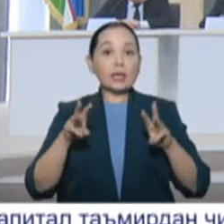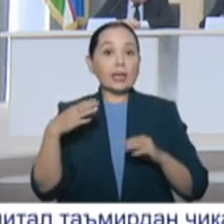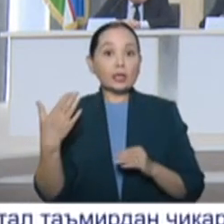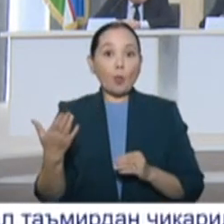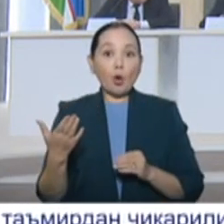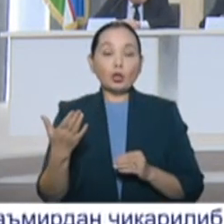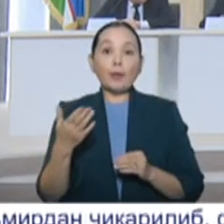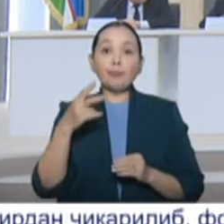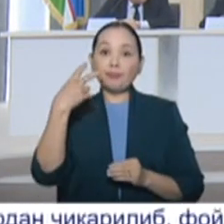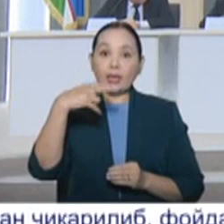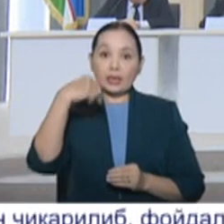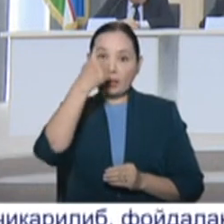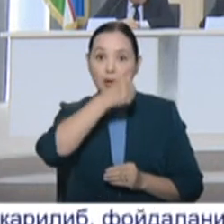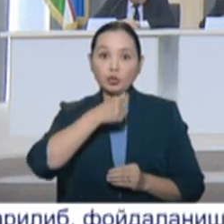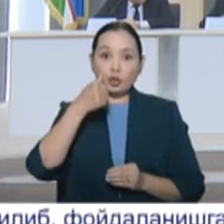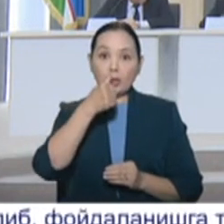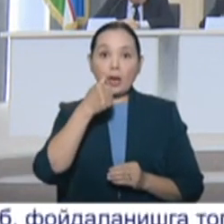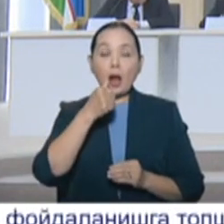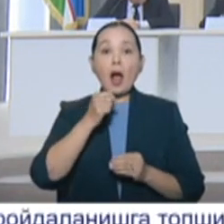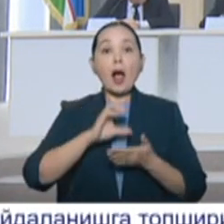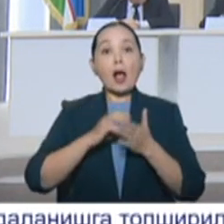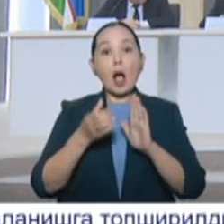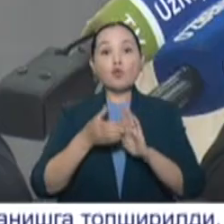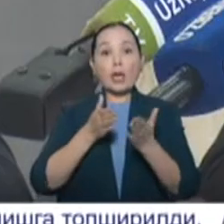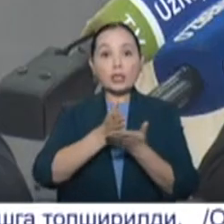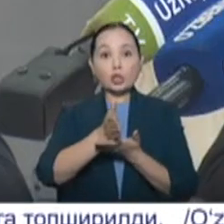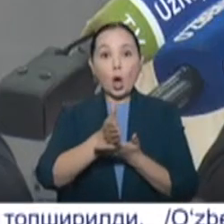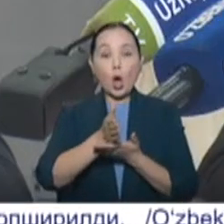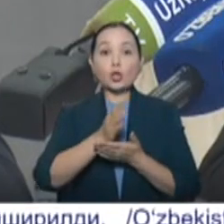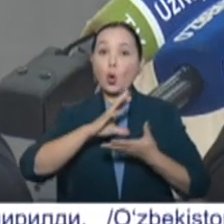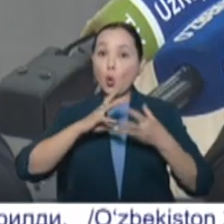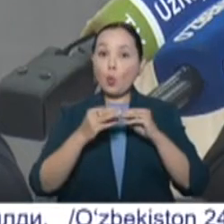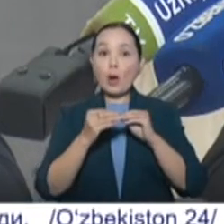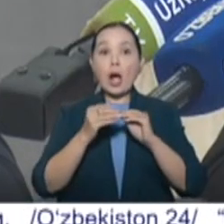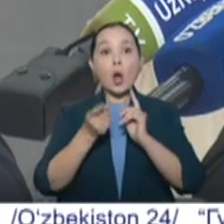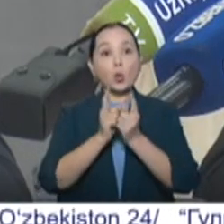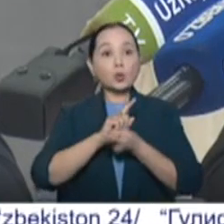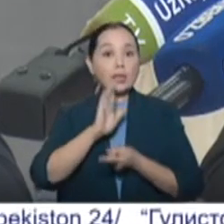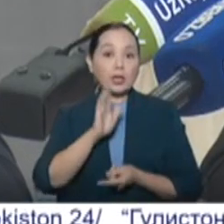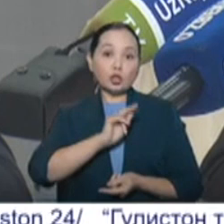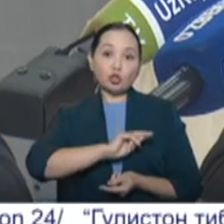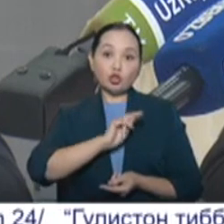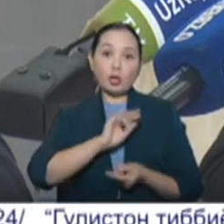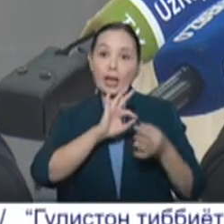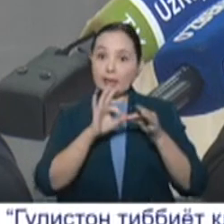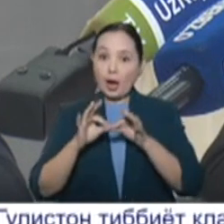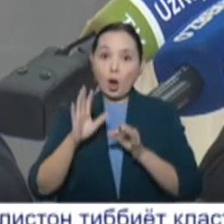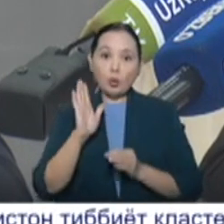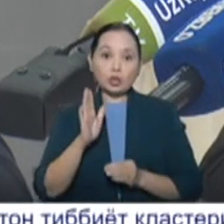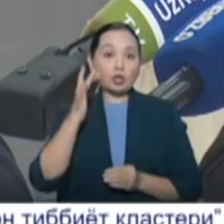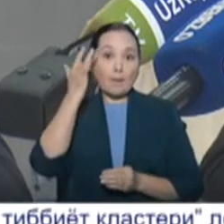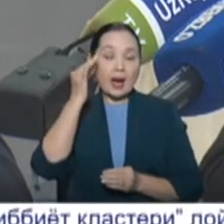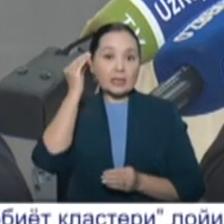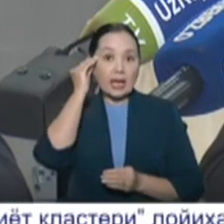tomonidan 20 yilda o'sha kommunal sohani umuman tubdan o'zgartirish, ishlarini takomillashtirish